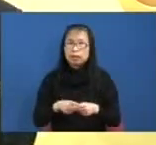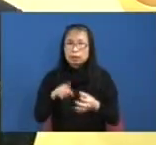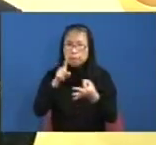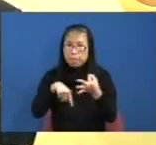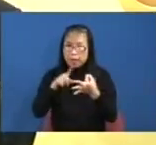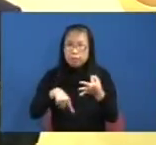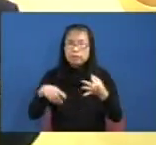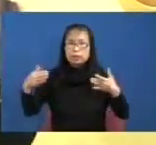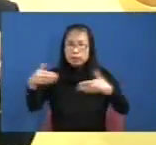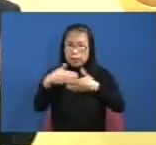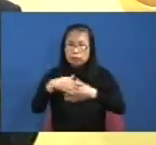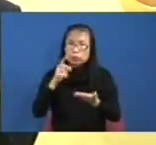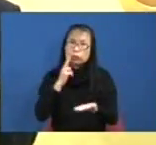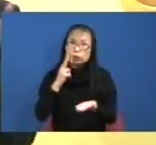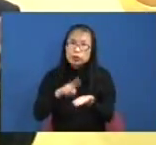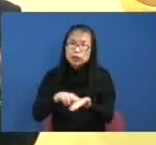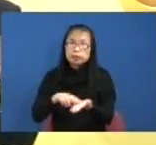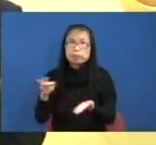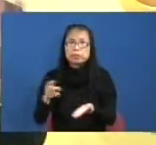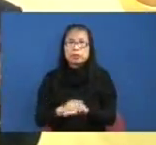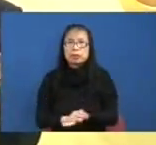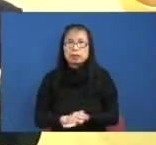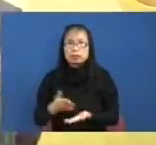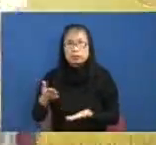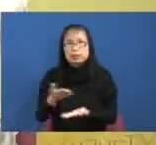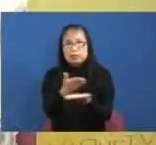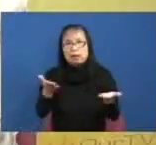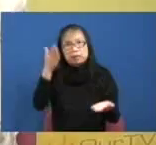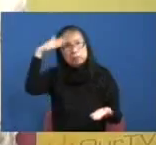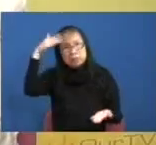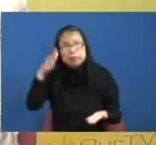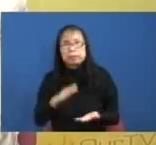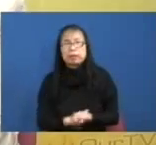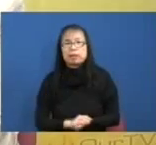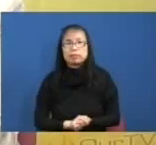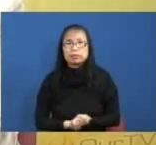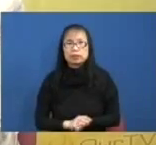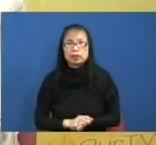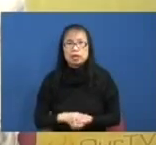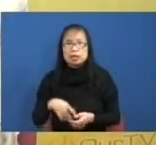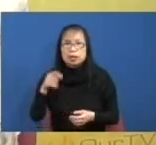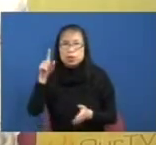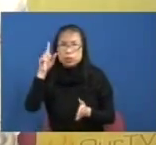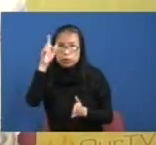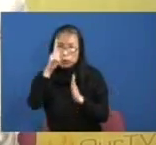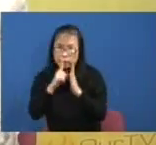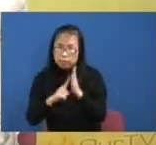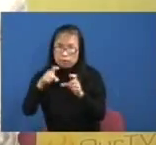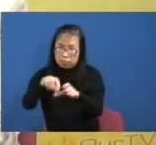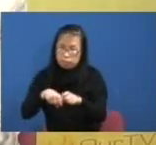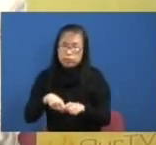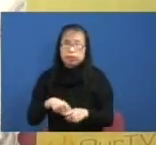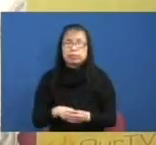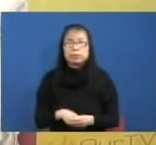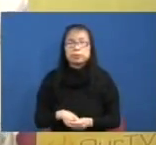交通津貼，實際上亦都我覺得大家都明白啦。係 一啲低收入嘅即係個補貼咯。即係我但係又亦都理解嘅，即係我覺